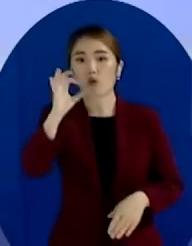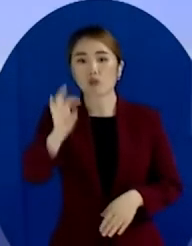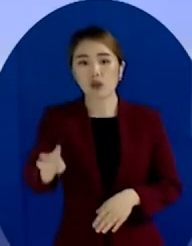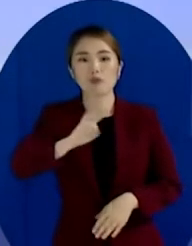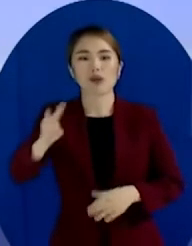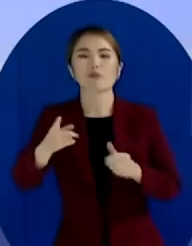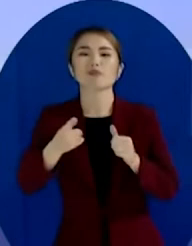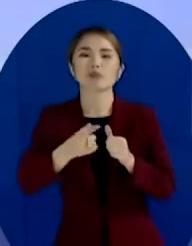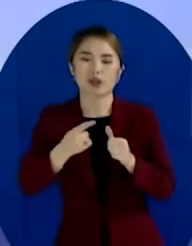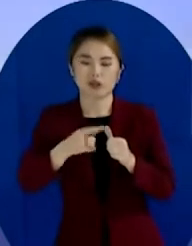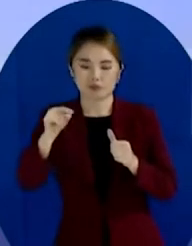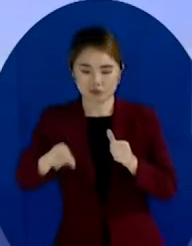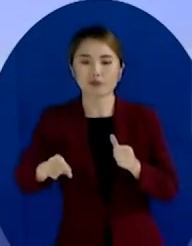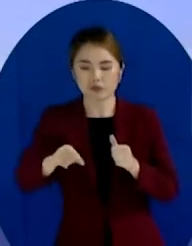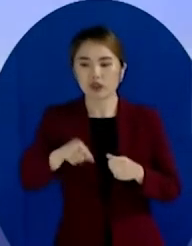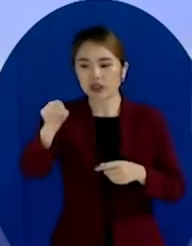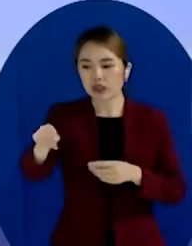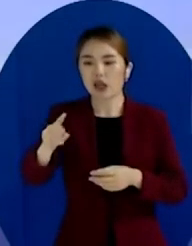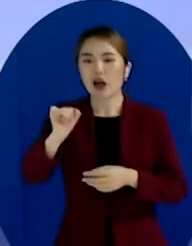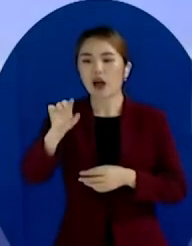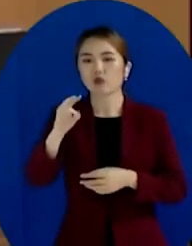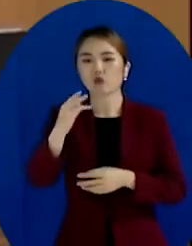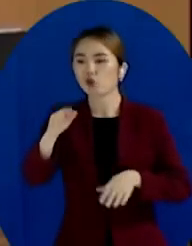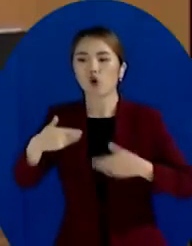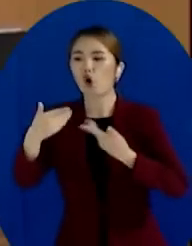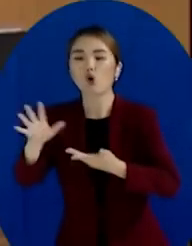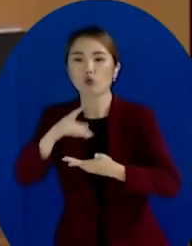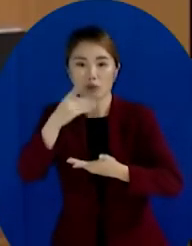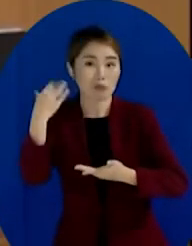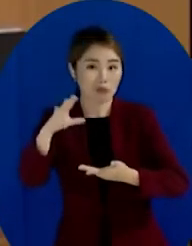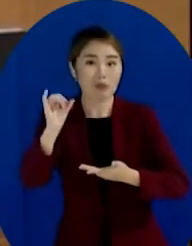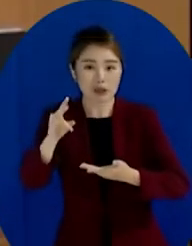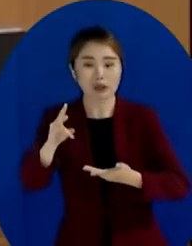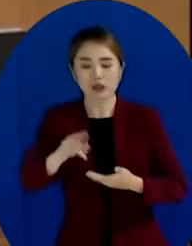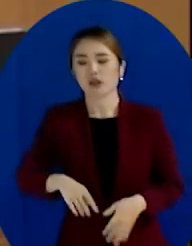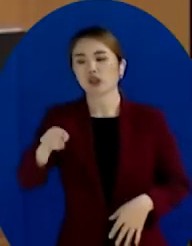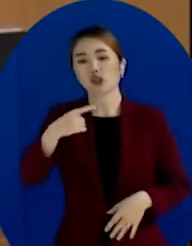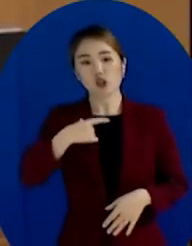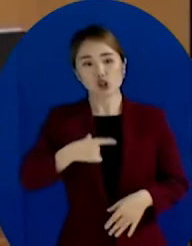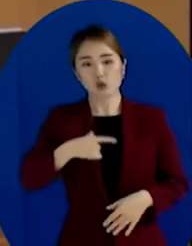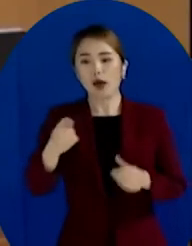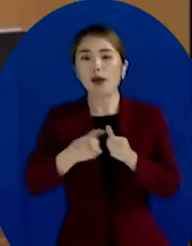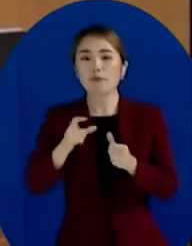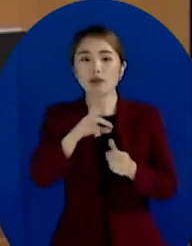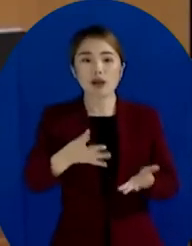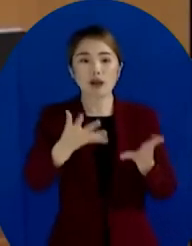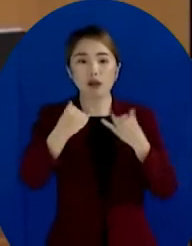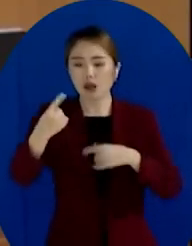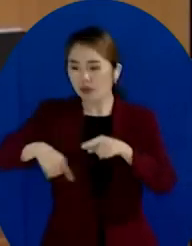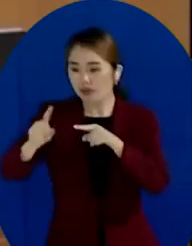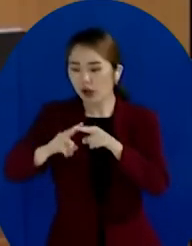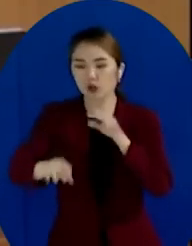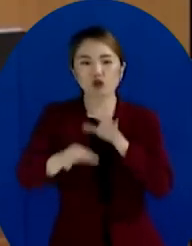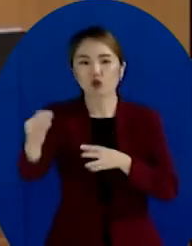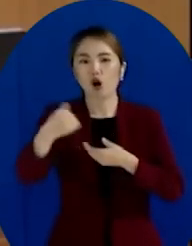намын нэрийн өмнөөс албан тушаалд өгөхгүй гэдгийг анхааруулж байсан. Би энэ зээл авсан гишүүдээс ард түмнээс уучлалт гуйхгүй бол та нар дахиж нэр дэвшихгүй шүү гэдгийг